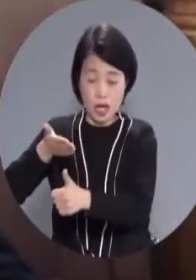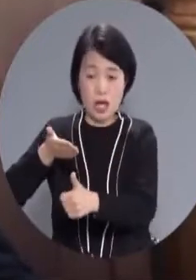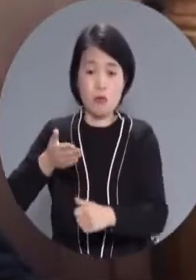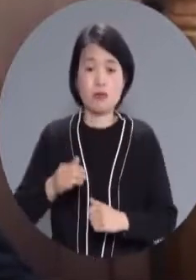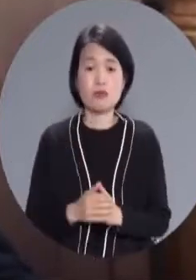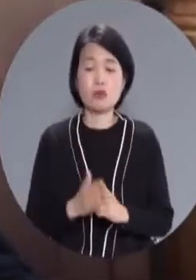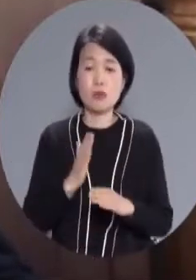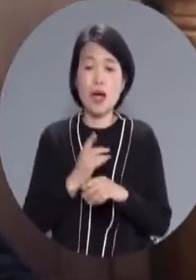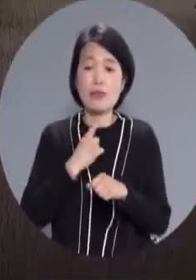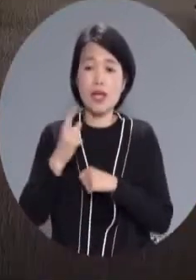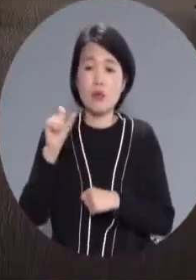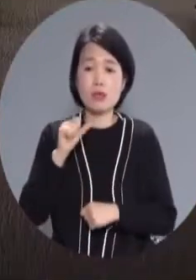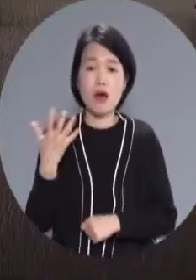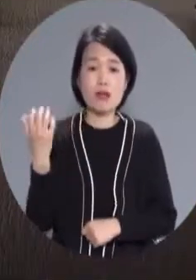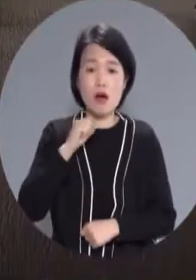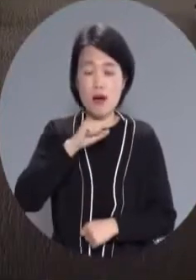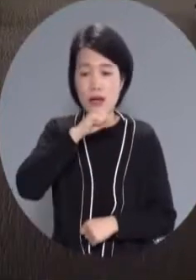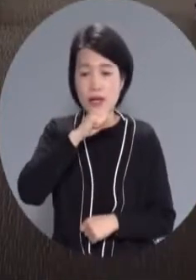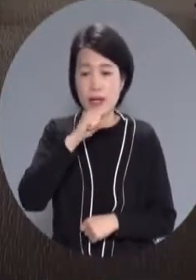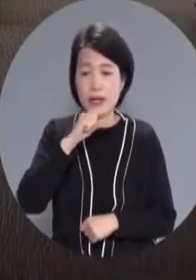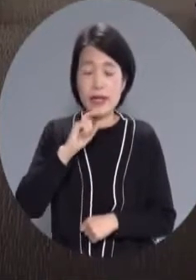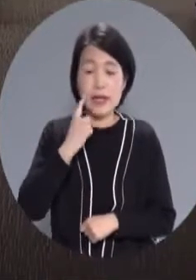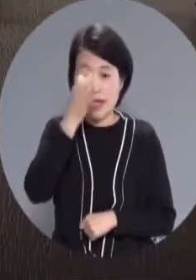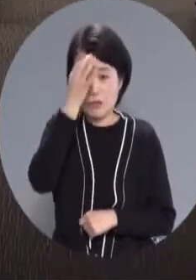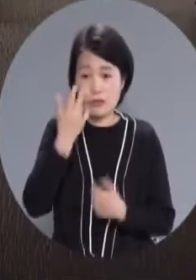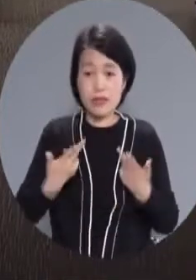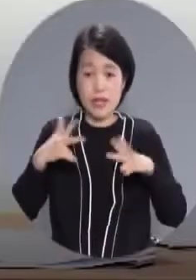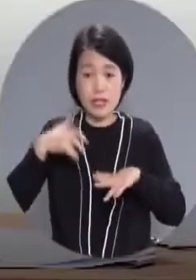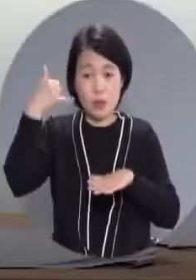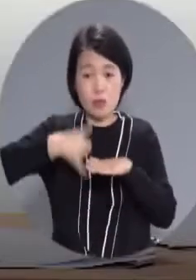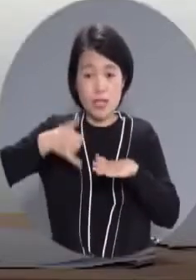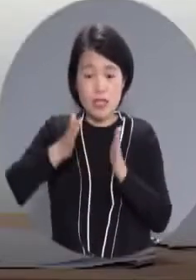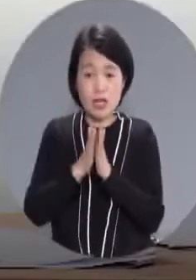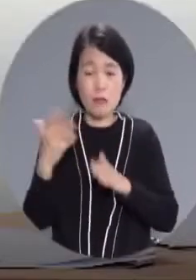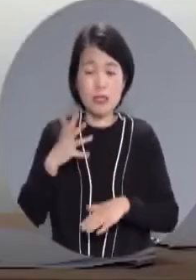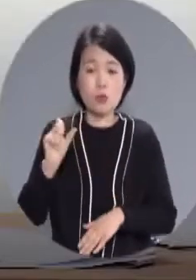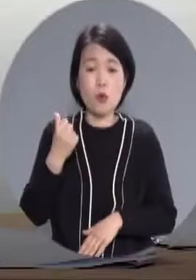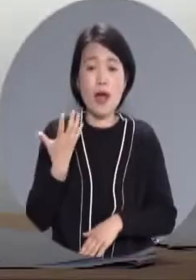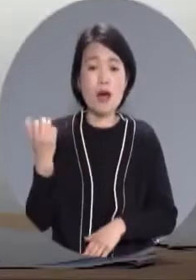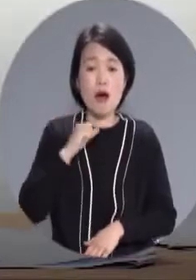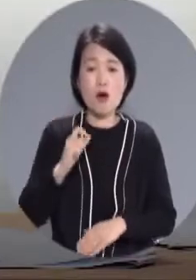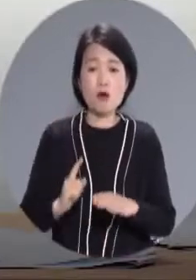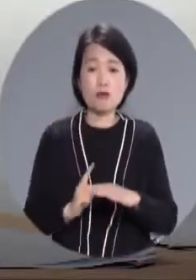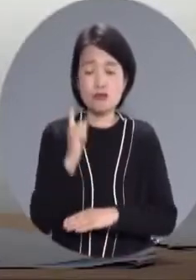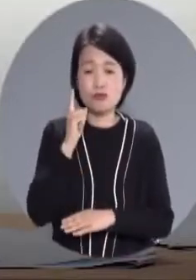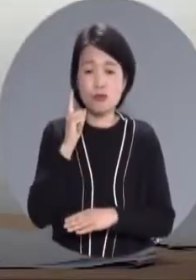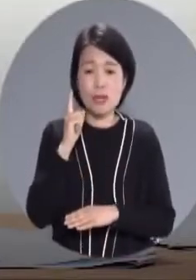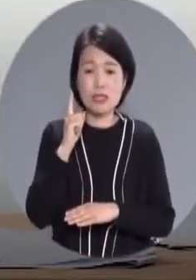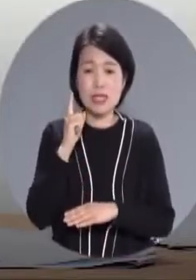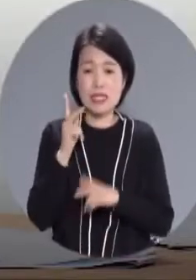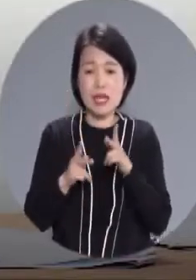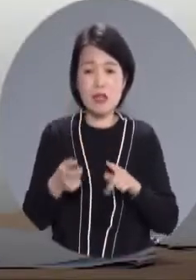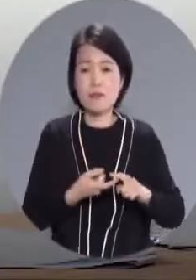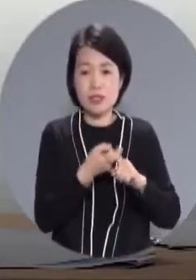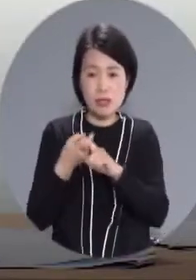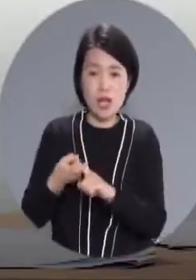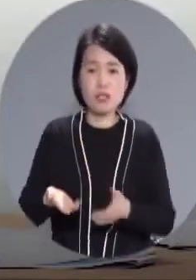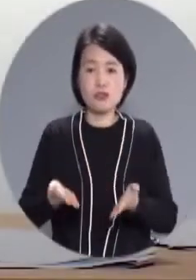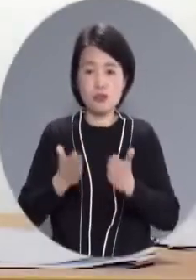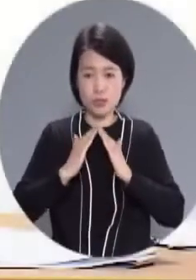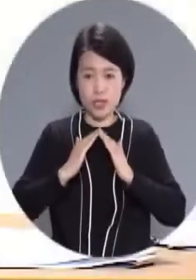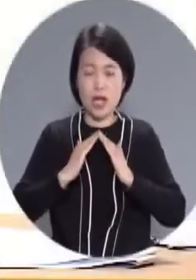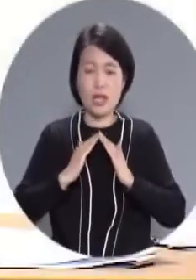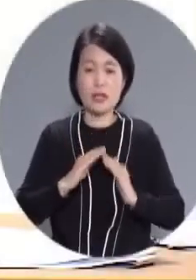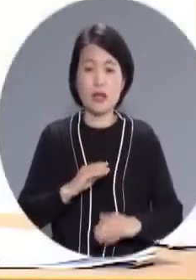내년 5000억원 규모의 고흥 예술 엔드를 착공 시키고 8500억원 규모의 우주발사체 산업 클러스터를 유치하게 따고